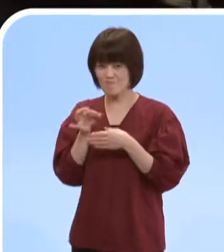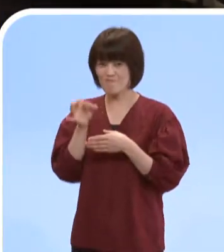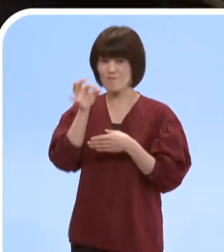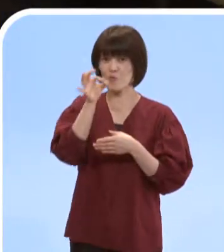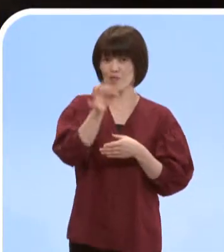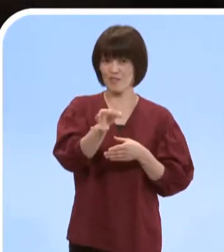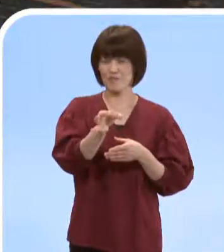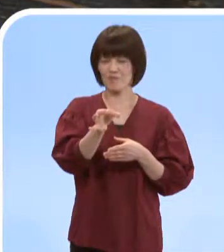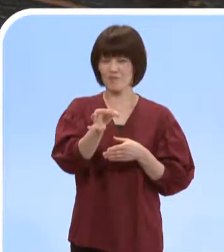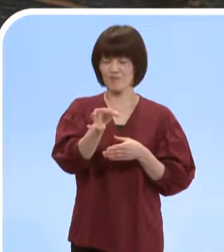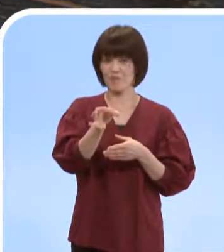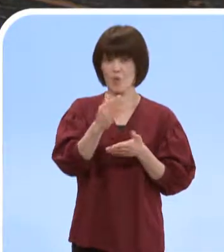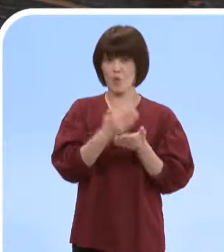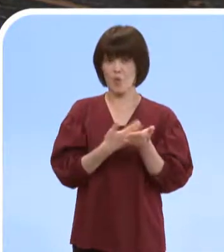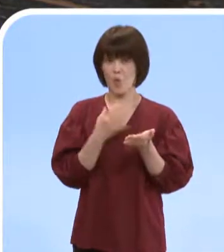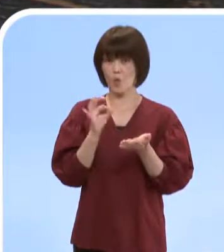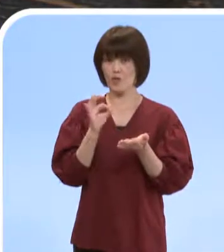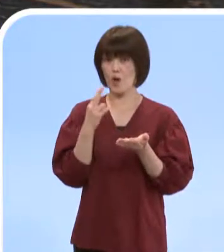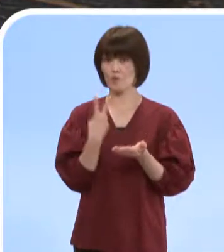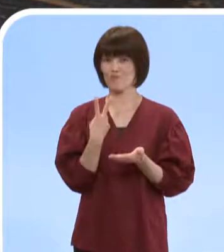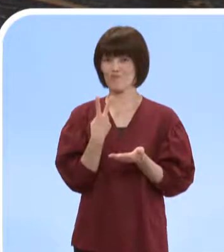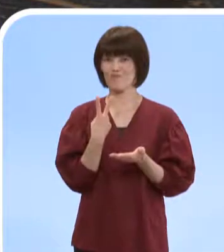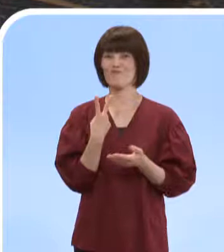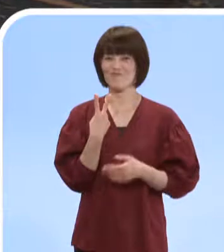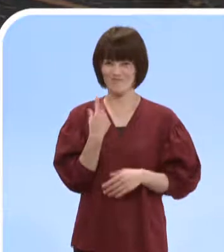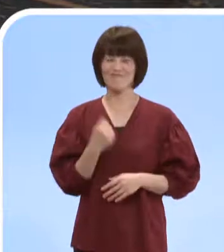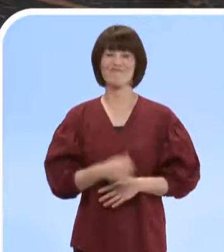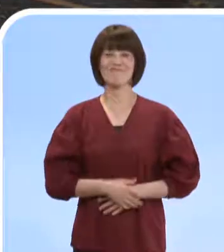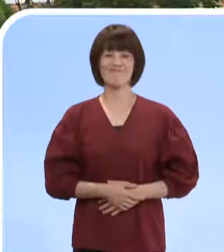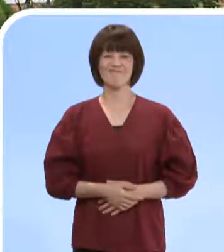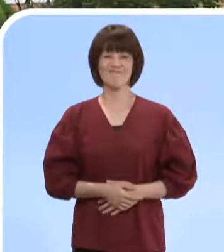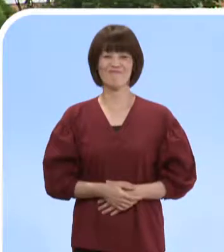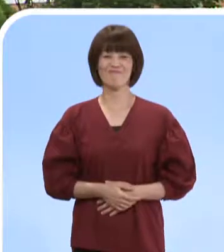れで。残りは2枚。